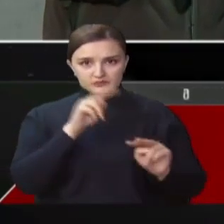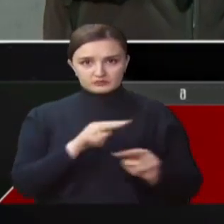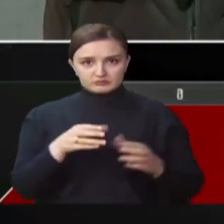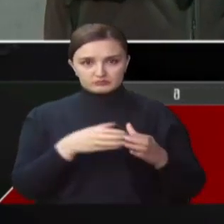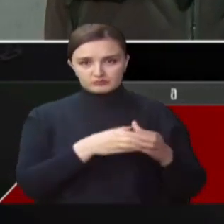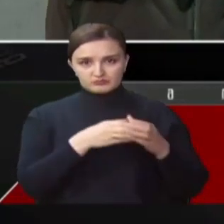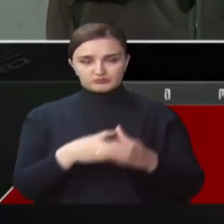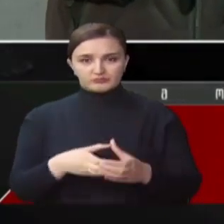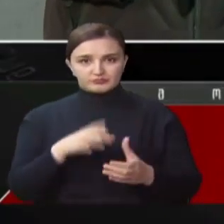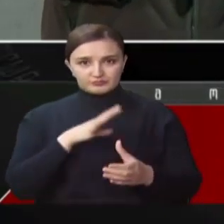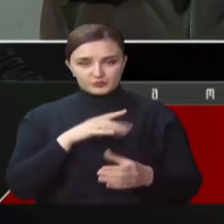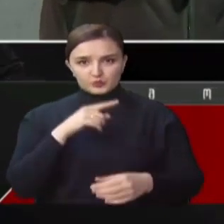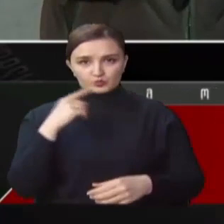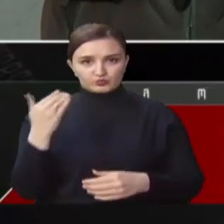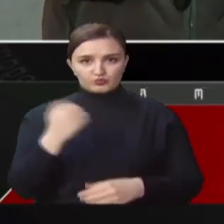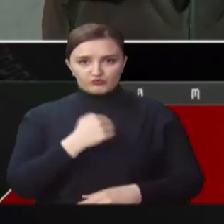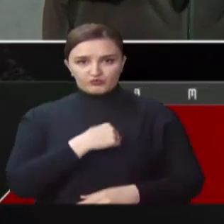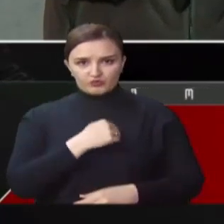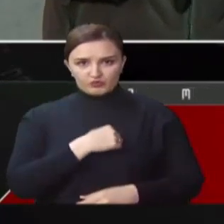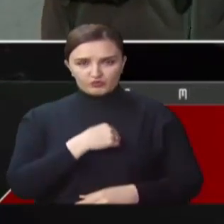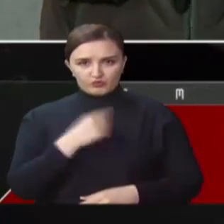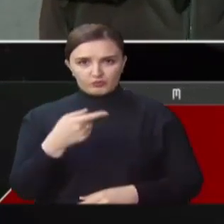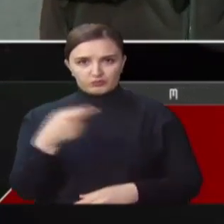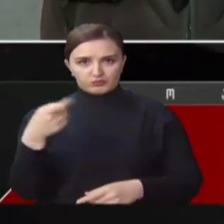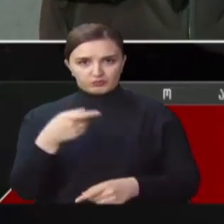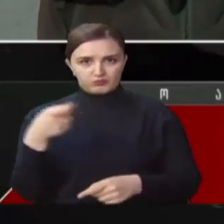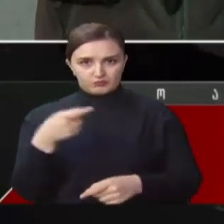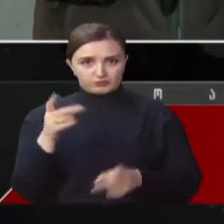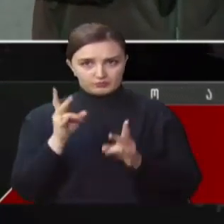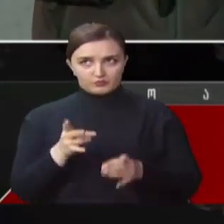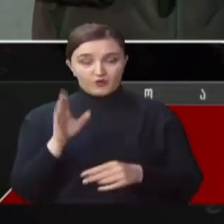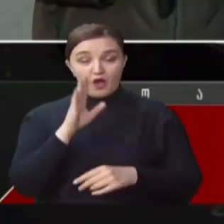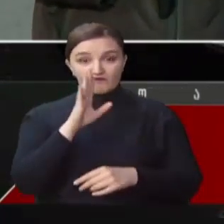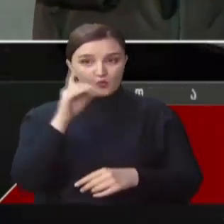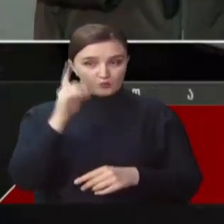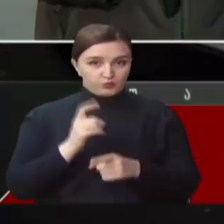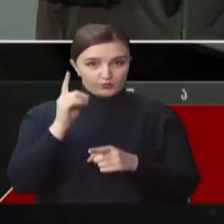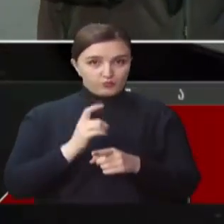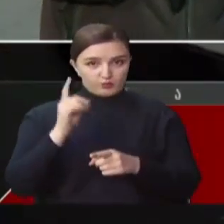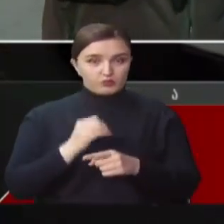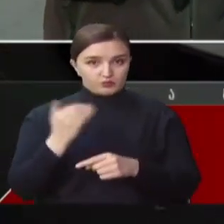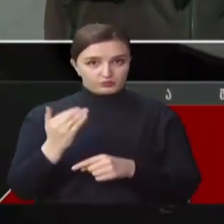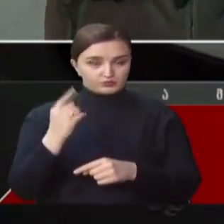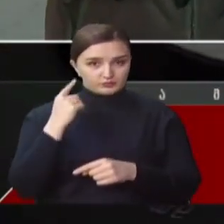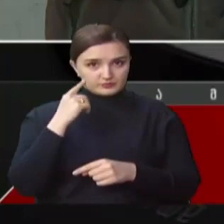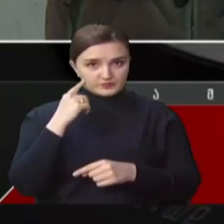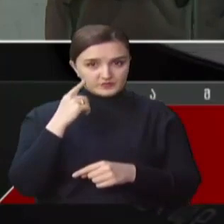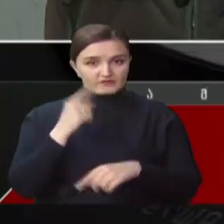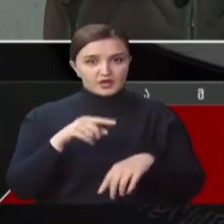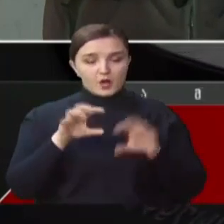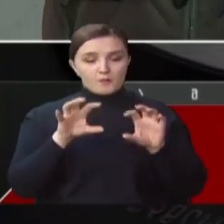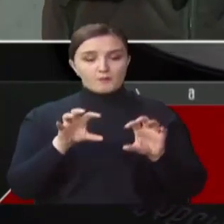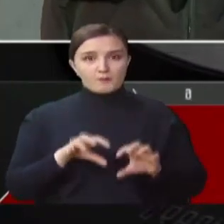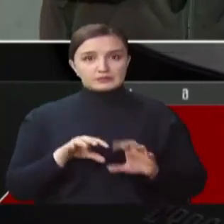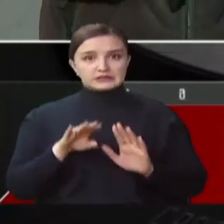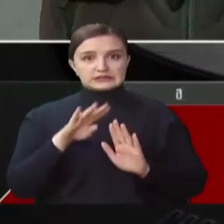წარმომადგენლები პატრულირებდნენ, რუსმა სამხედროებმა რამდენჯერმე გაისროლეს. ჰაერში პროტოკოლის შესაბამისად მონიტორებმა ტერიტორია